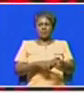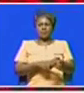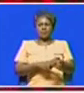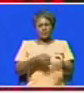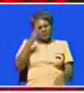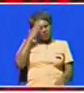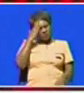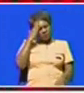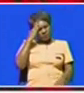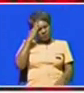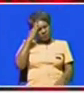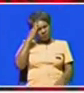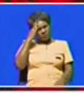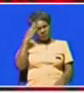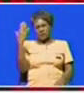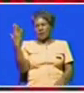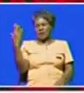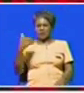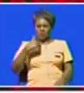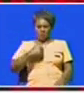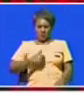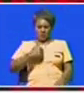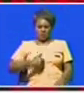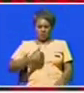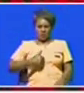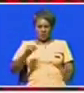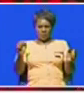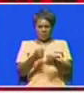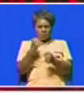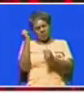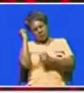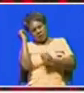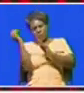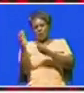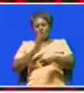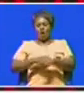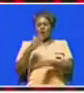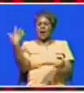Unajua sasa hii mkono ndio nimefanyia operation, siwezi lalia mkono.